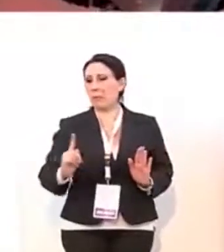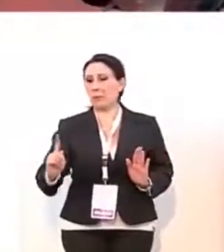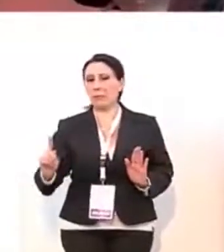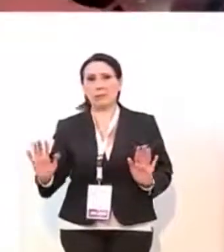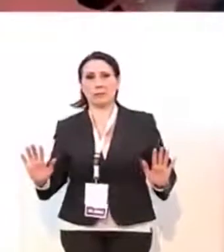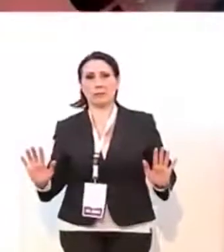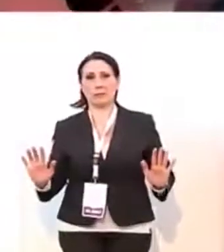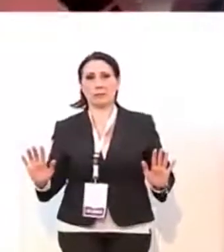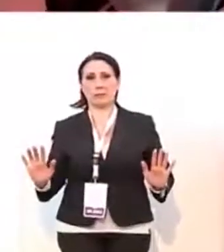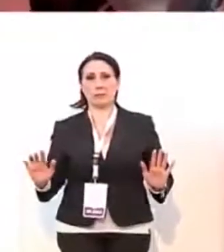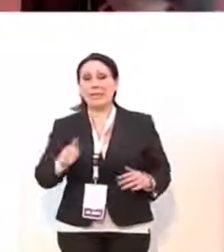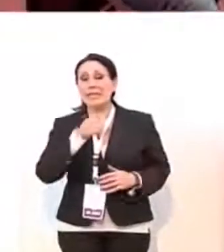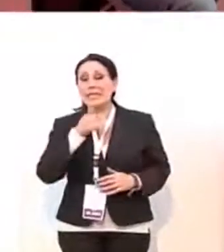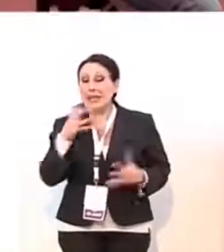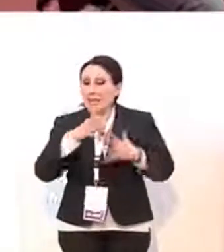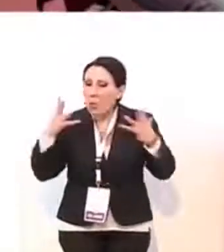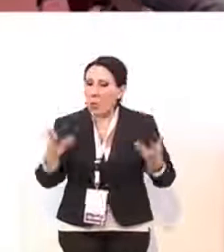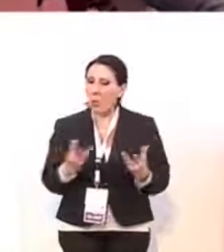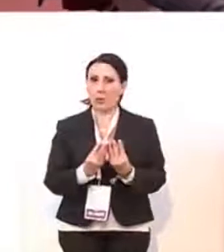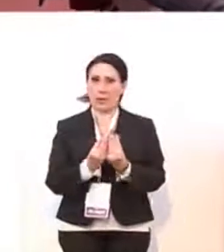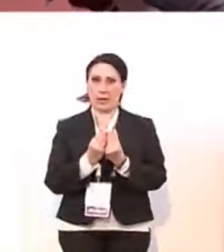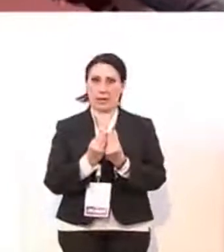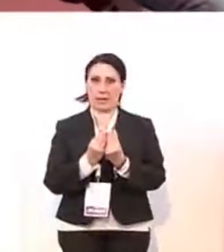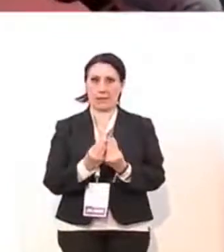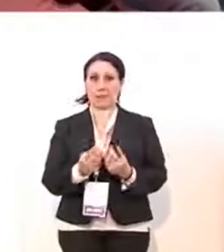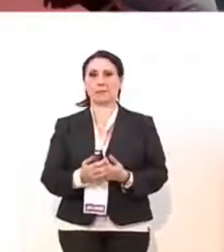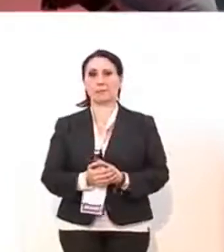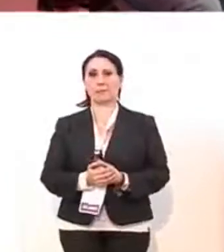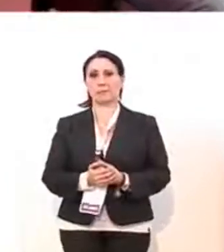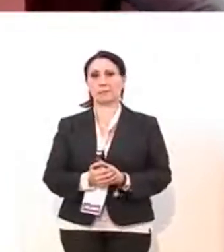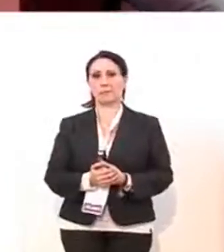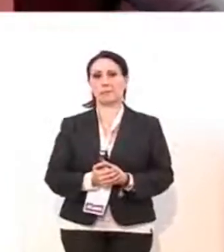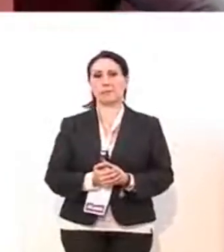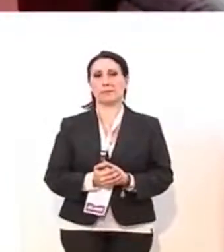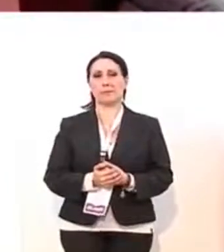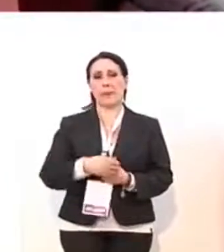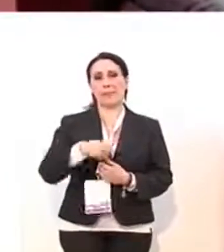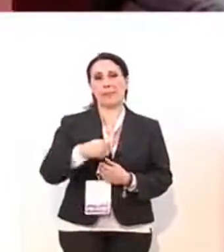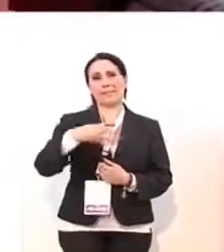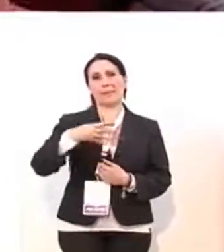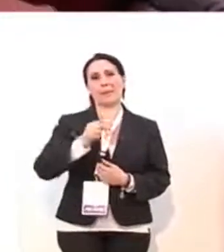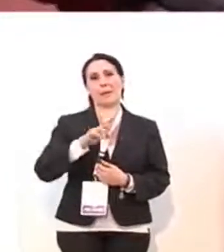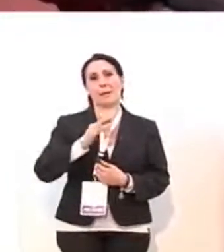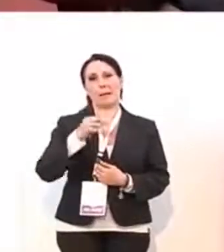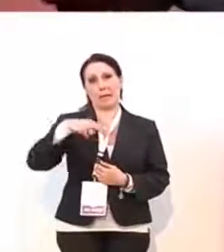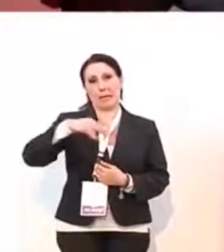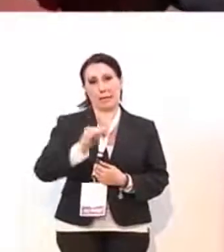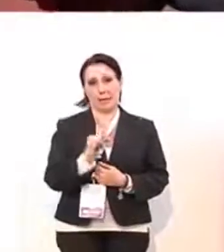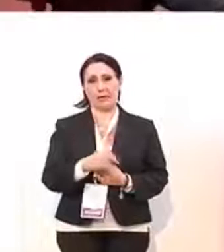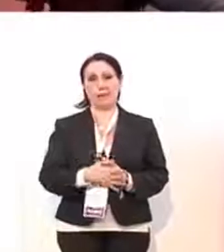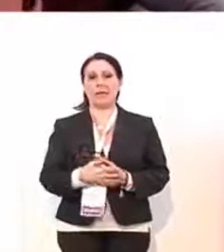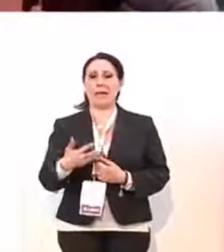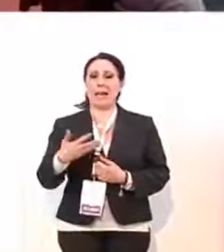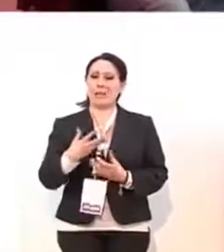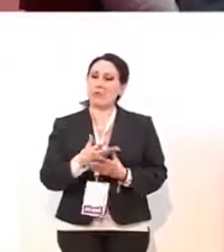bisogno. Si fermi qui, è stata chiarissima. Presidente Marini, allora, esistono, lo sappiamo, tanti tipi di violenza, no? C'è la violenza